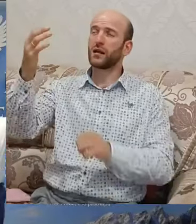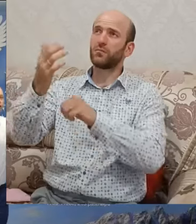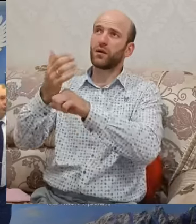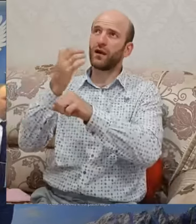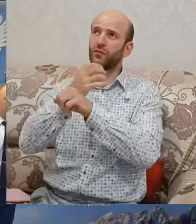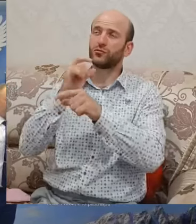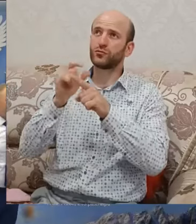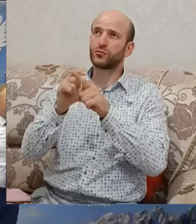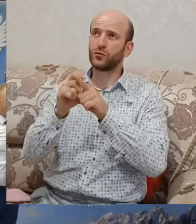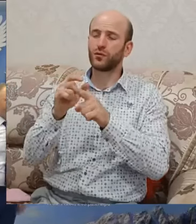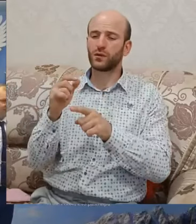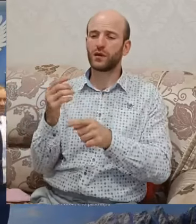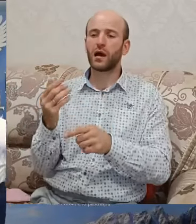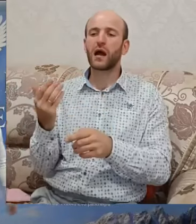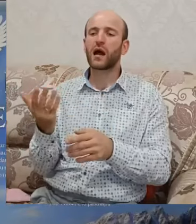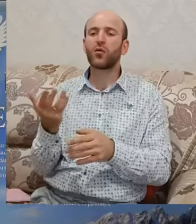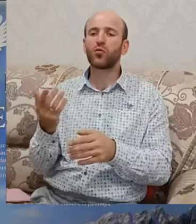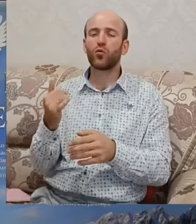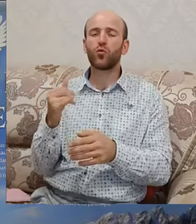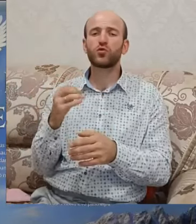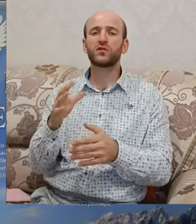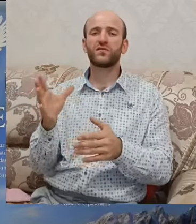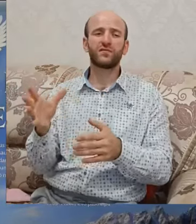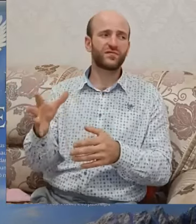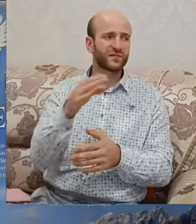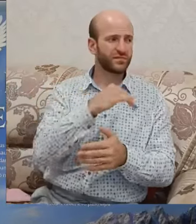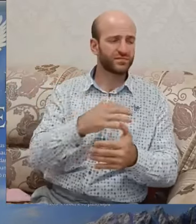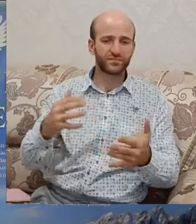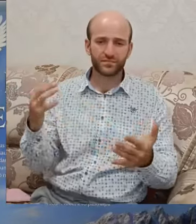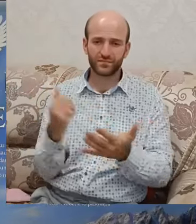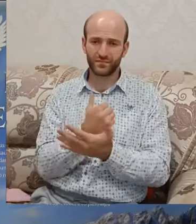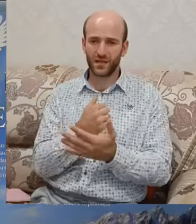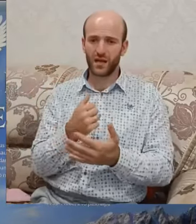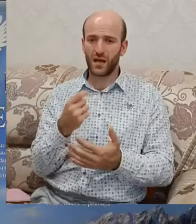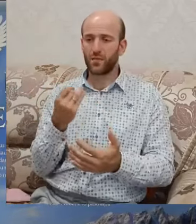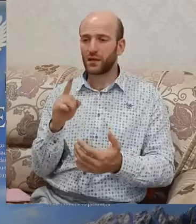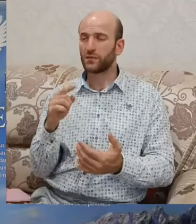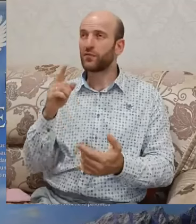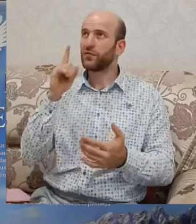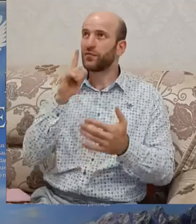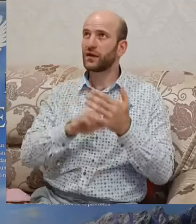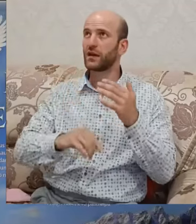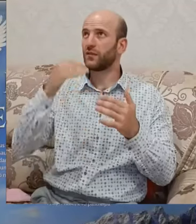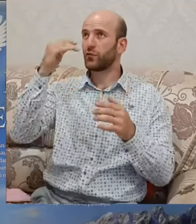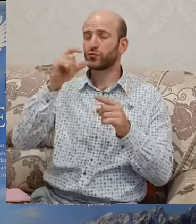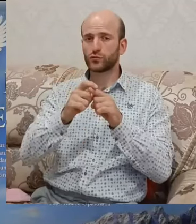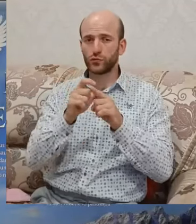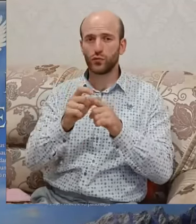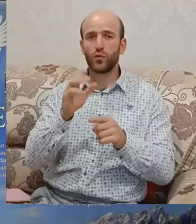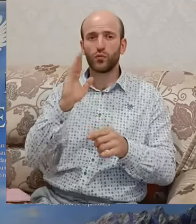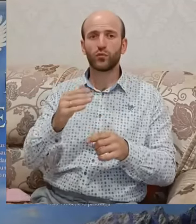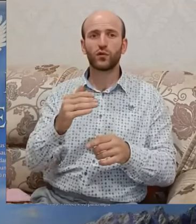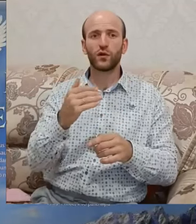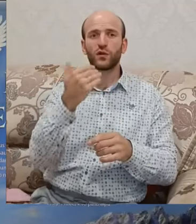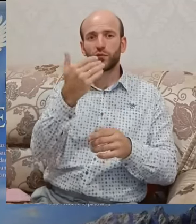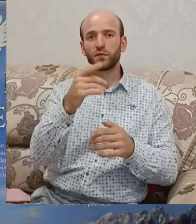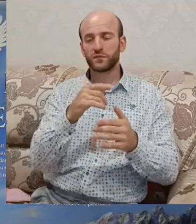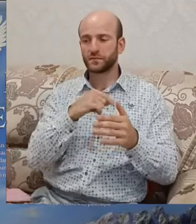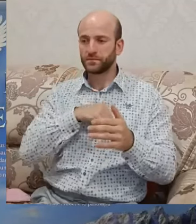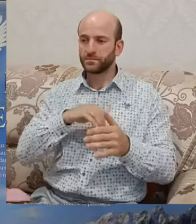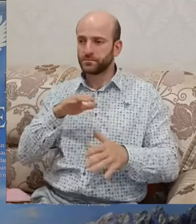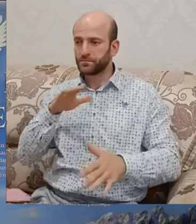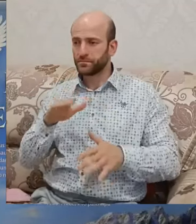nugalėti jūsų netikėjimą. Поэтому вера Божьего слова должна победить ваше неверие. Amen. Amen. Tai yra